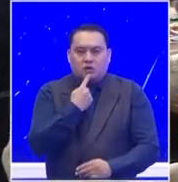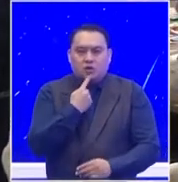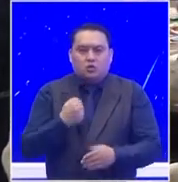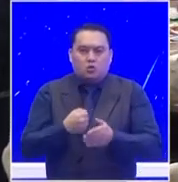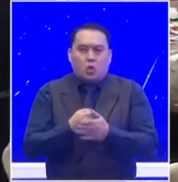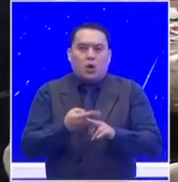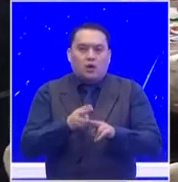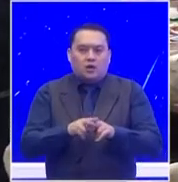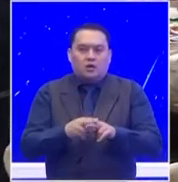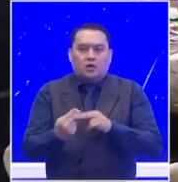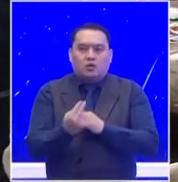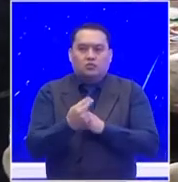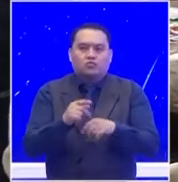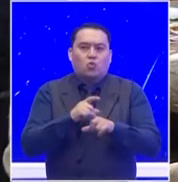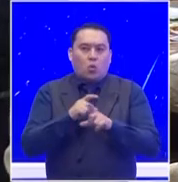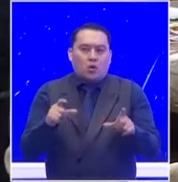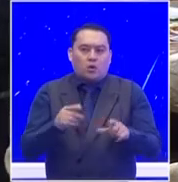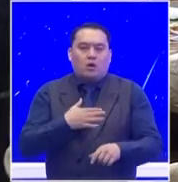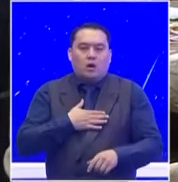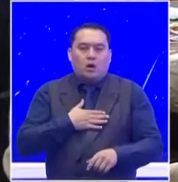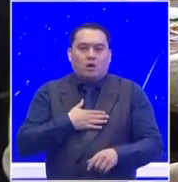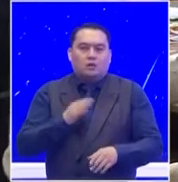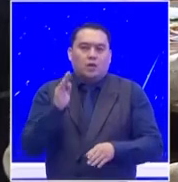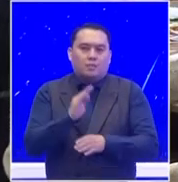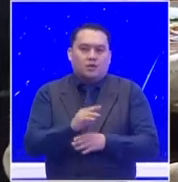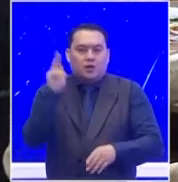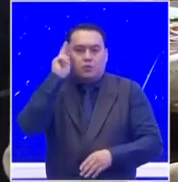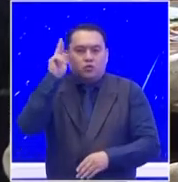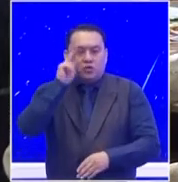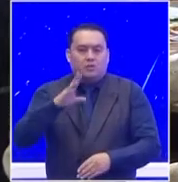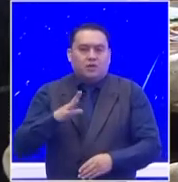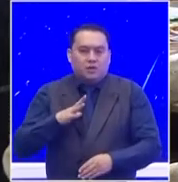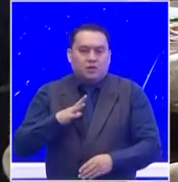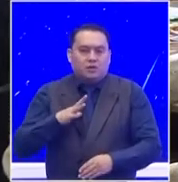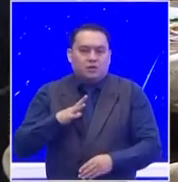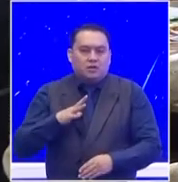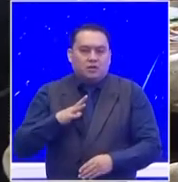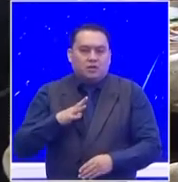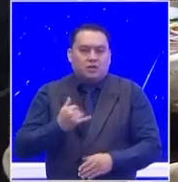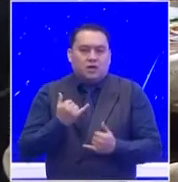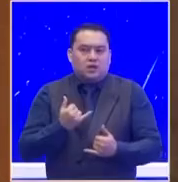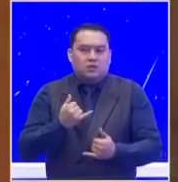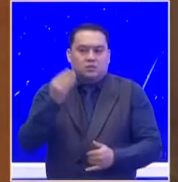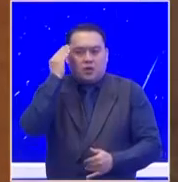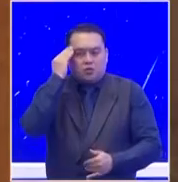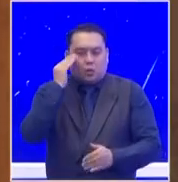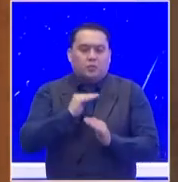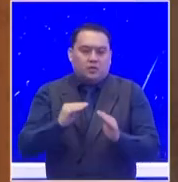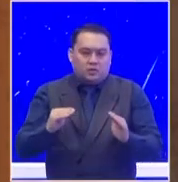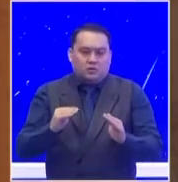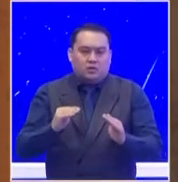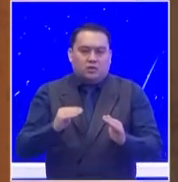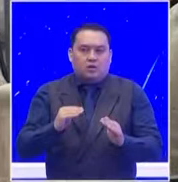мы изучали его в школе, и я ходила на дополнительные курсы. И дети очень способны, они знают